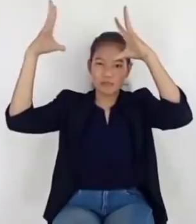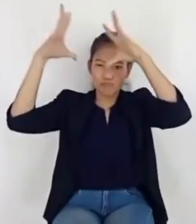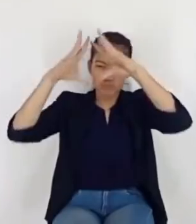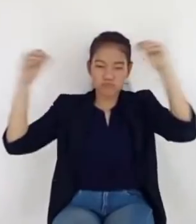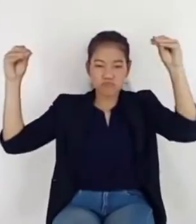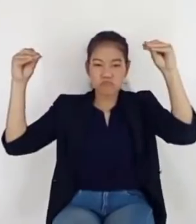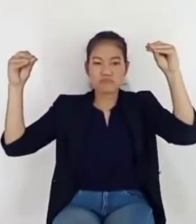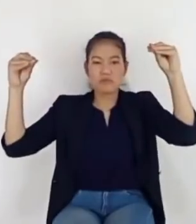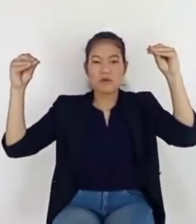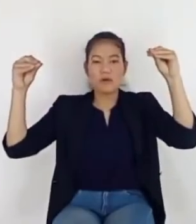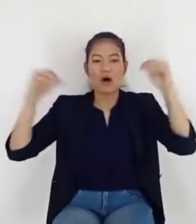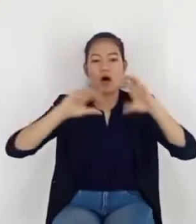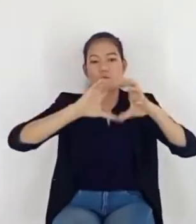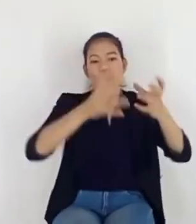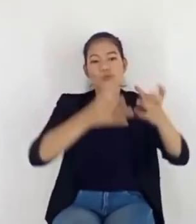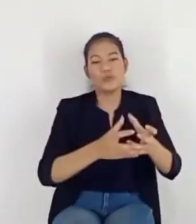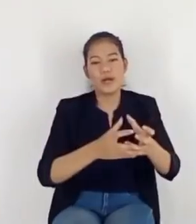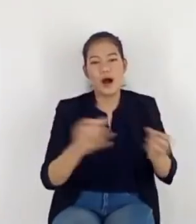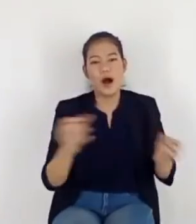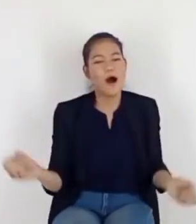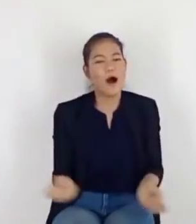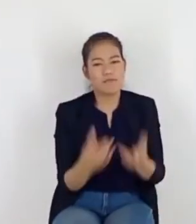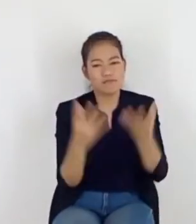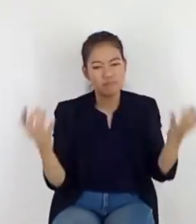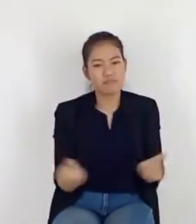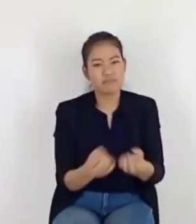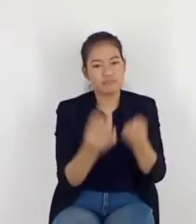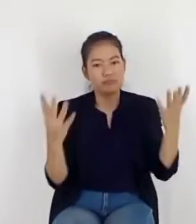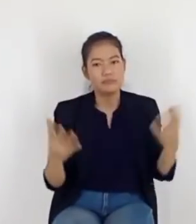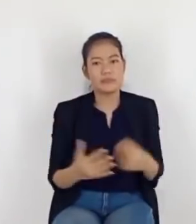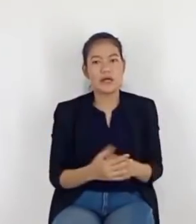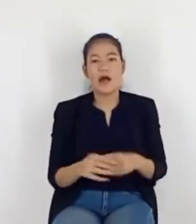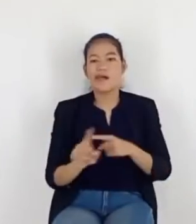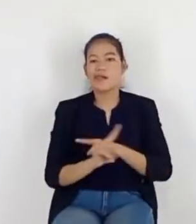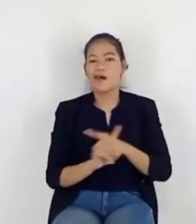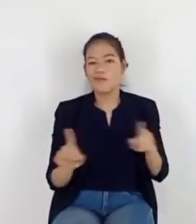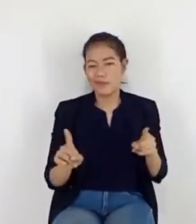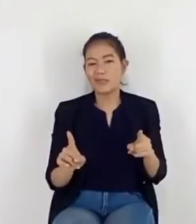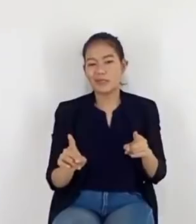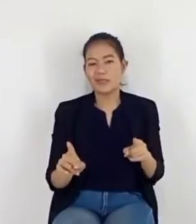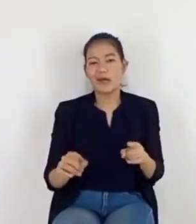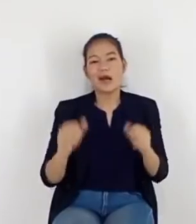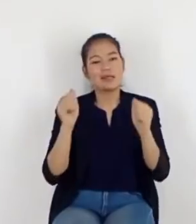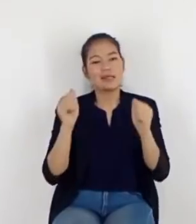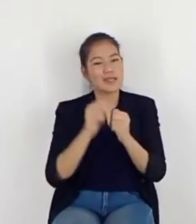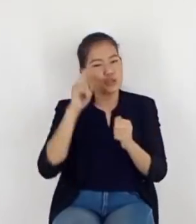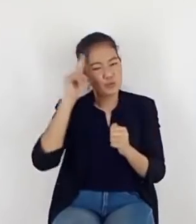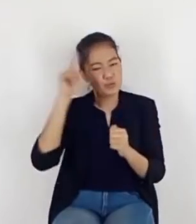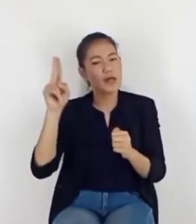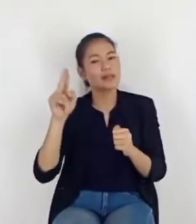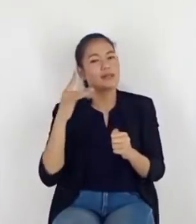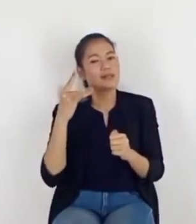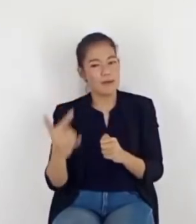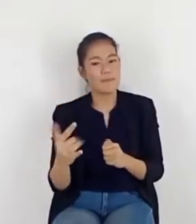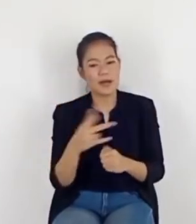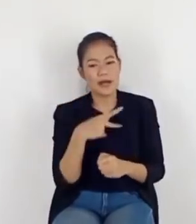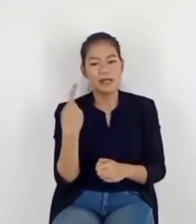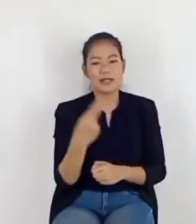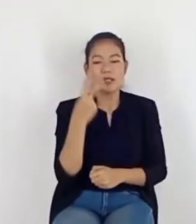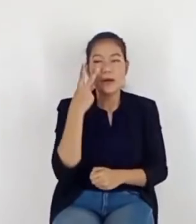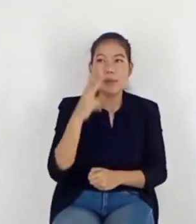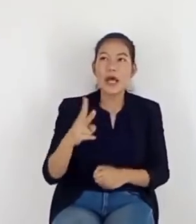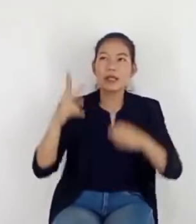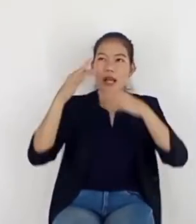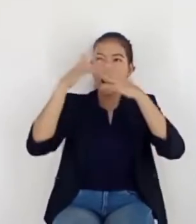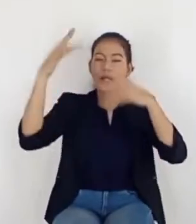dan unsur-unsur dunia akan hancur karena nyalanya. Tetapi sesuai dengan janjinya, kita menantikan langit yang